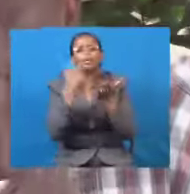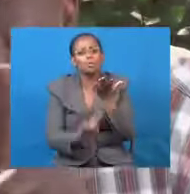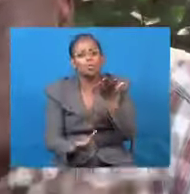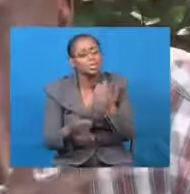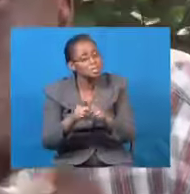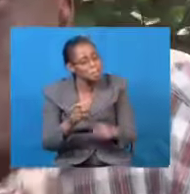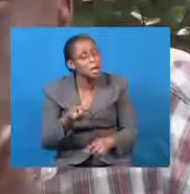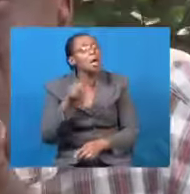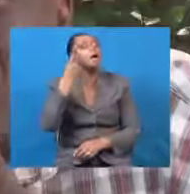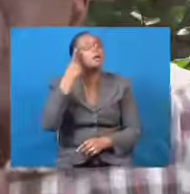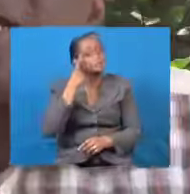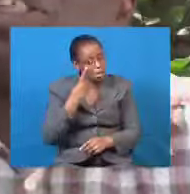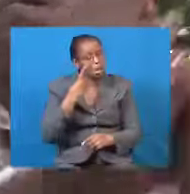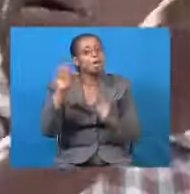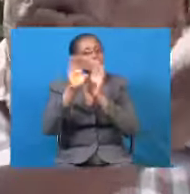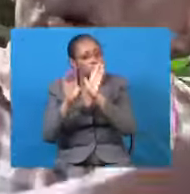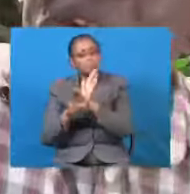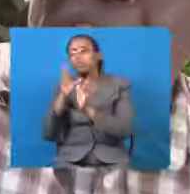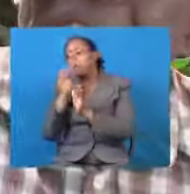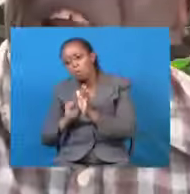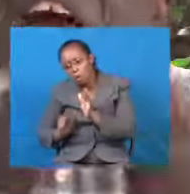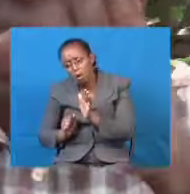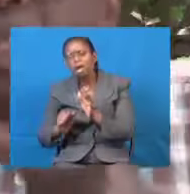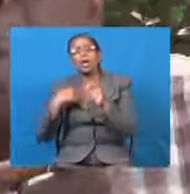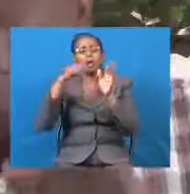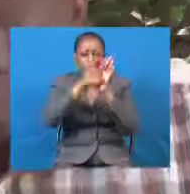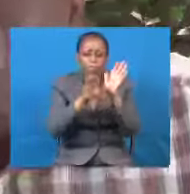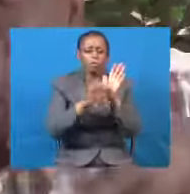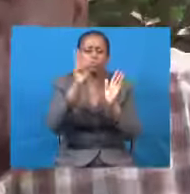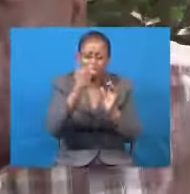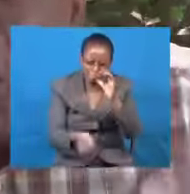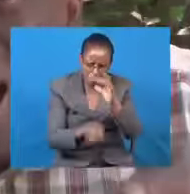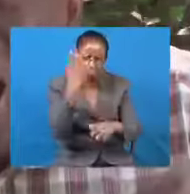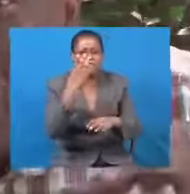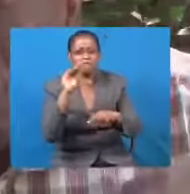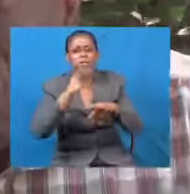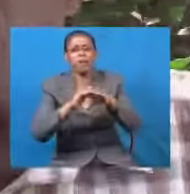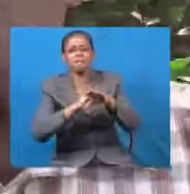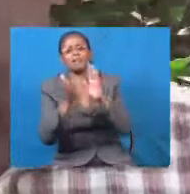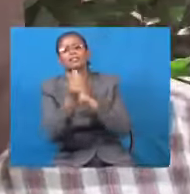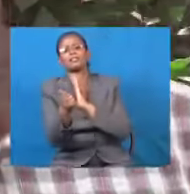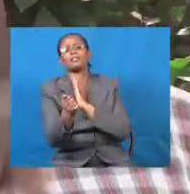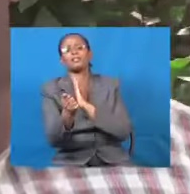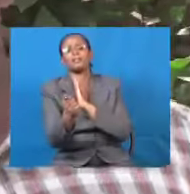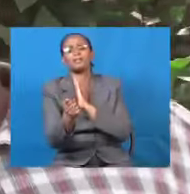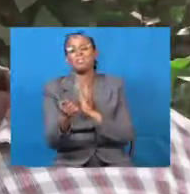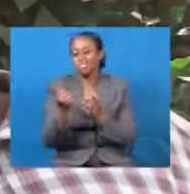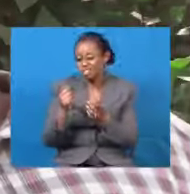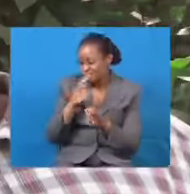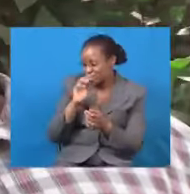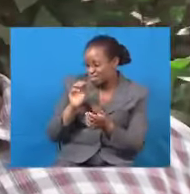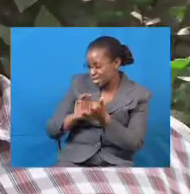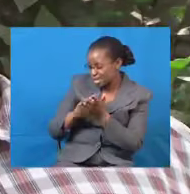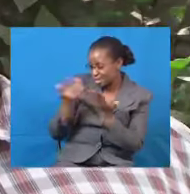aelewe tofauti ya katiba ya mkoloni, na katiba ambayo imetungwa na wataalam wenyewe wa Afrika. Babu ni